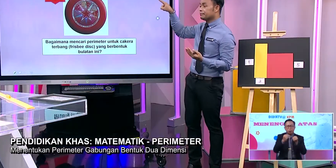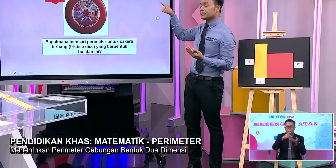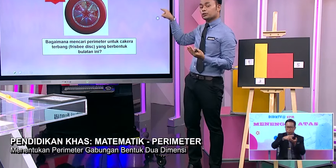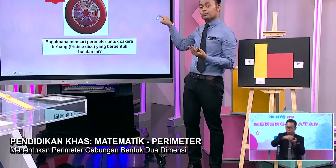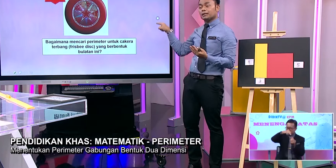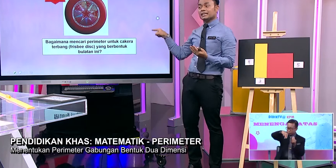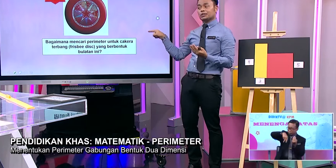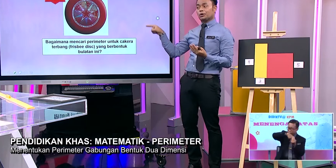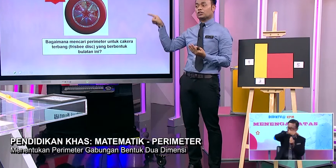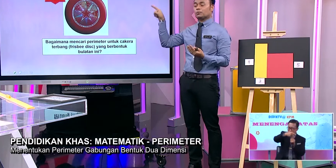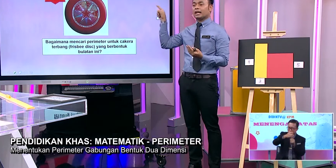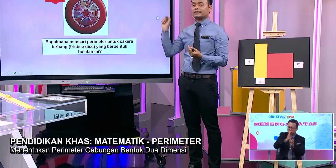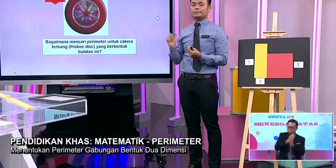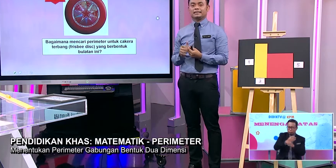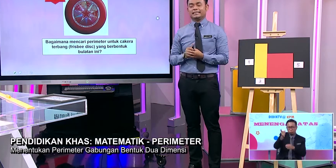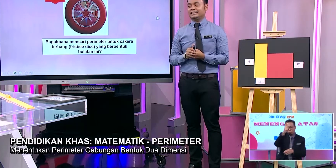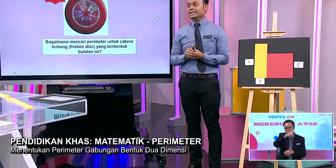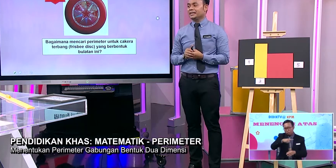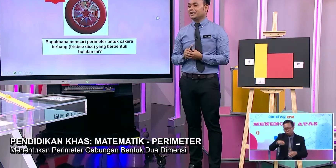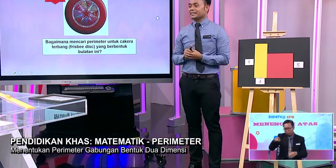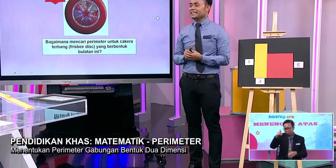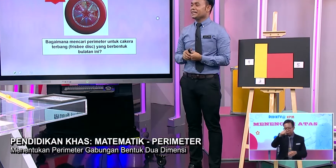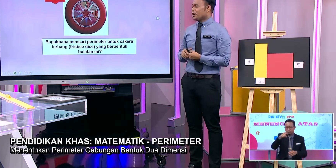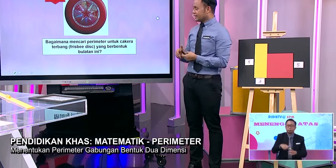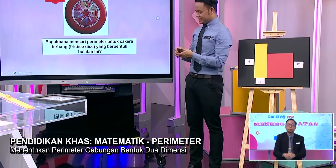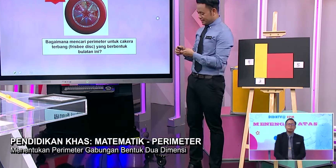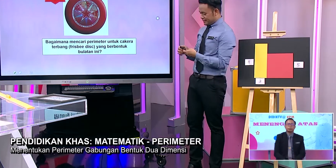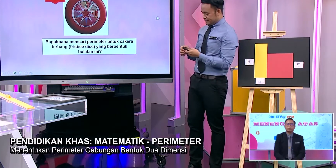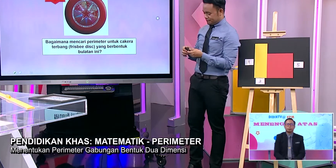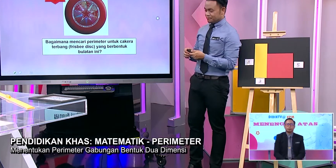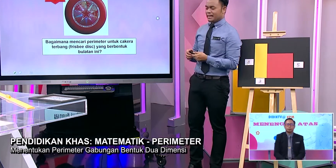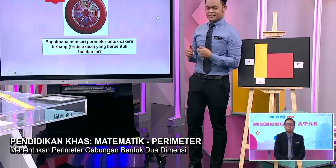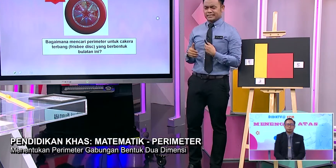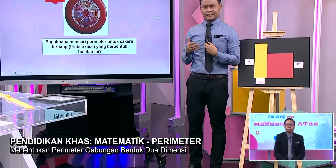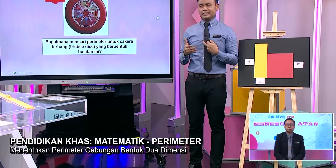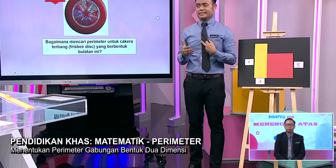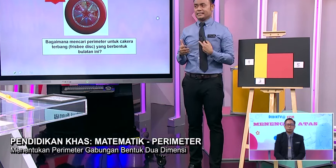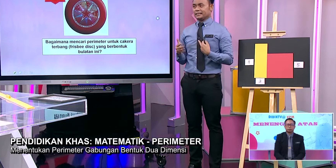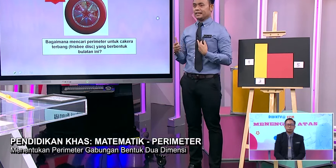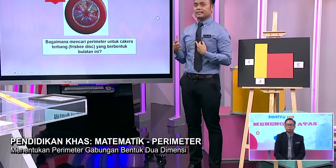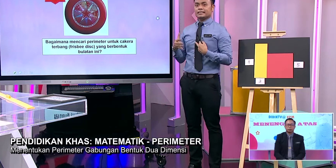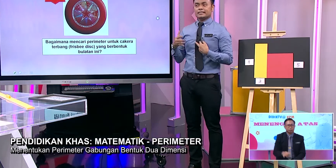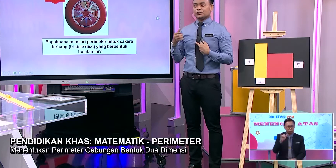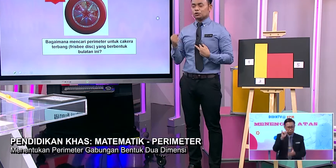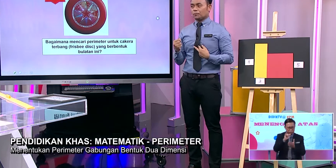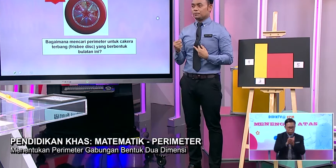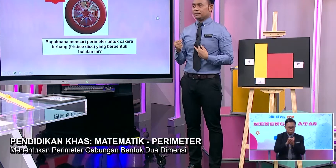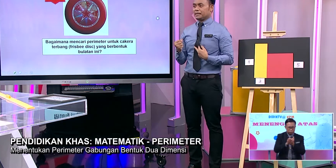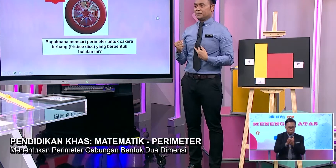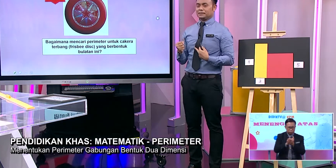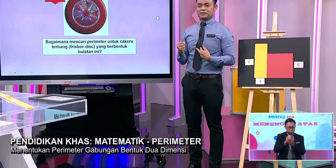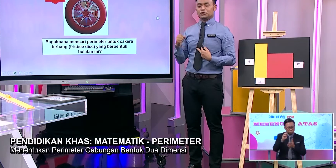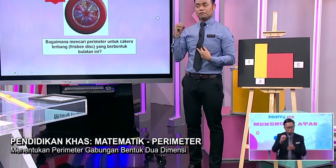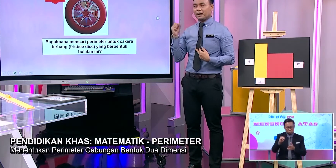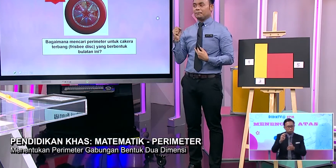premi terbentuk melengkung atau bulatan begini Mae Oke Nisa merasa yakin Nisa dah cukup